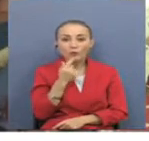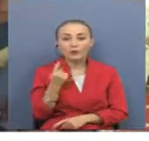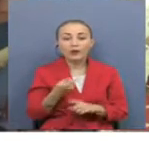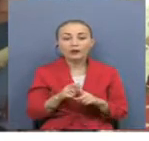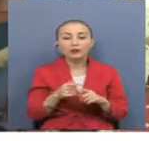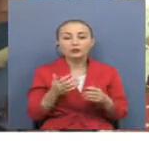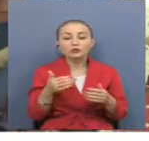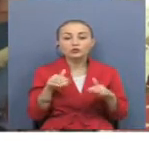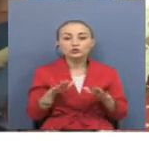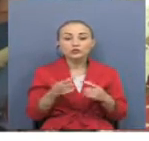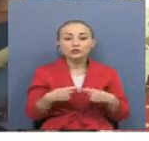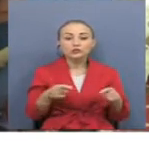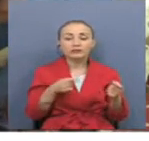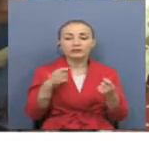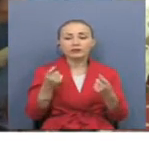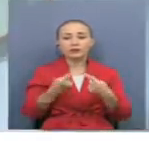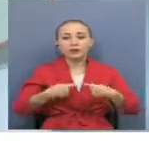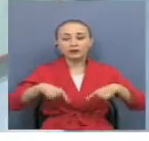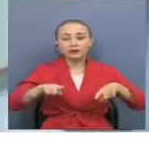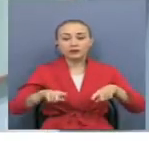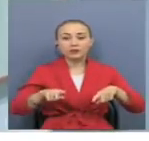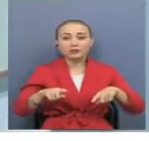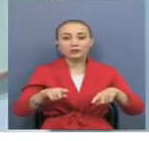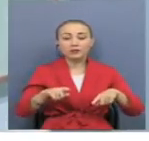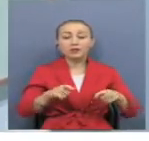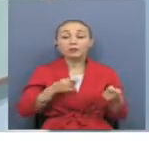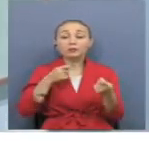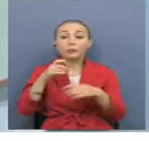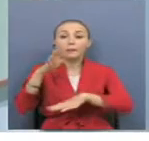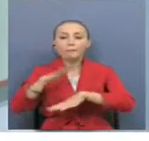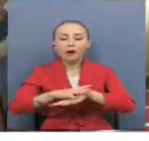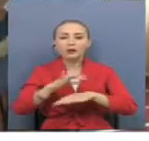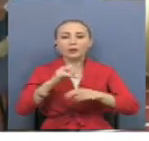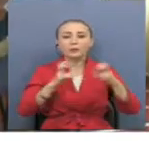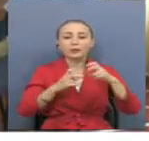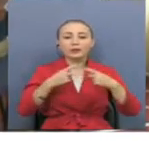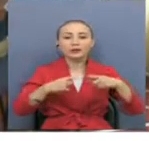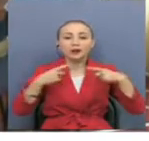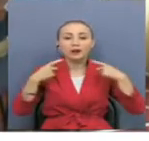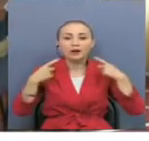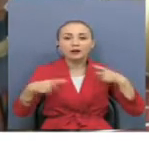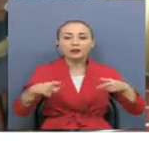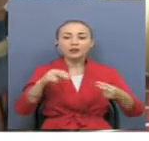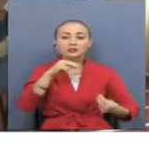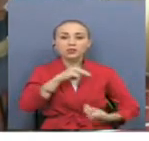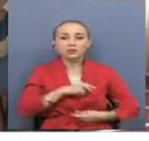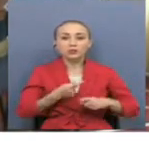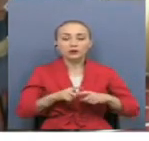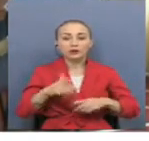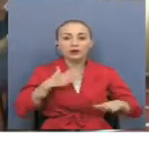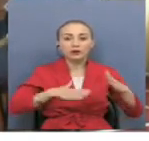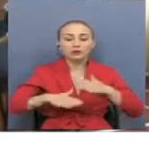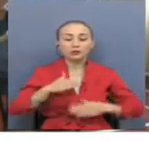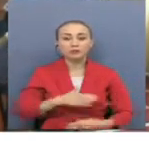Біз олармен бірге бірқатар банктерді аралап көрдік. Қызметкерлер белсенді. Біз жеткілікті мөлшерде қан жинаймыз деп үміттенеміз.